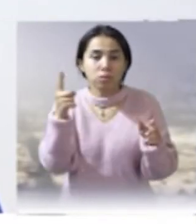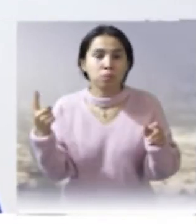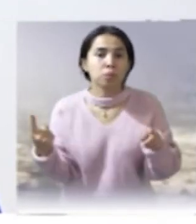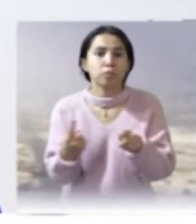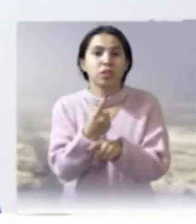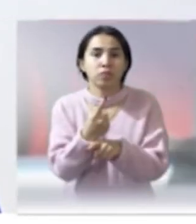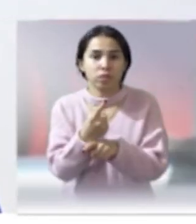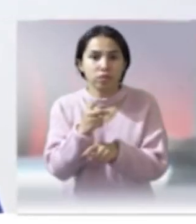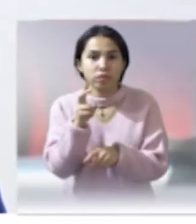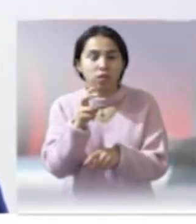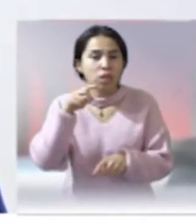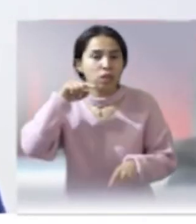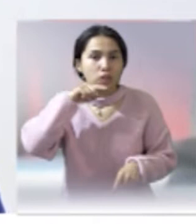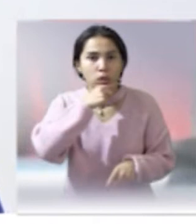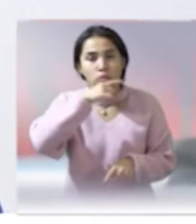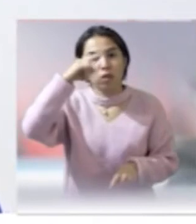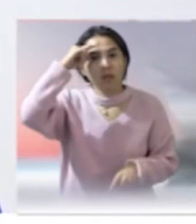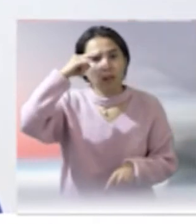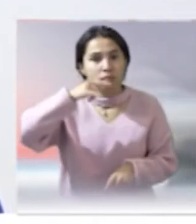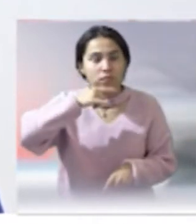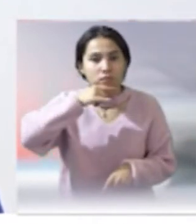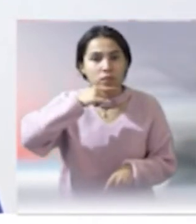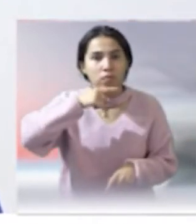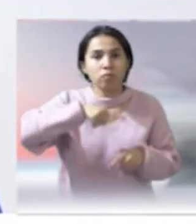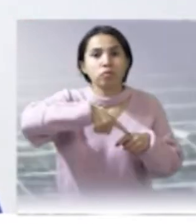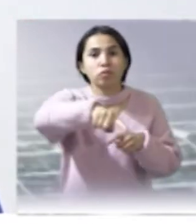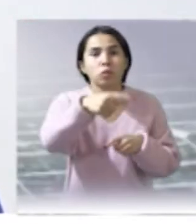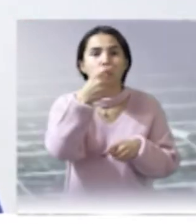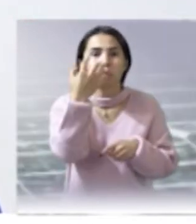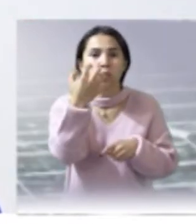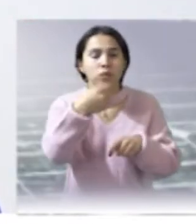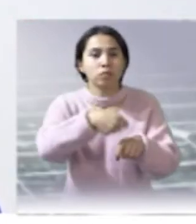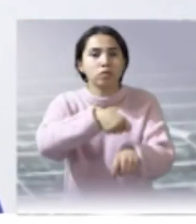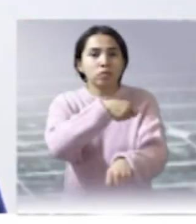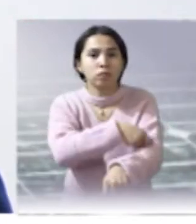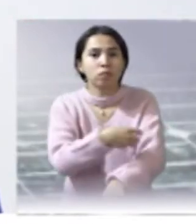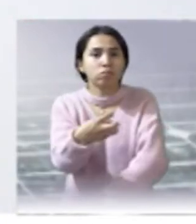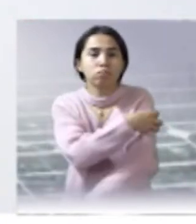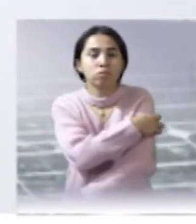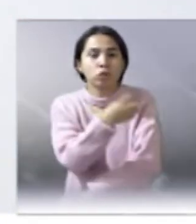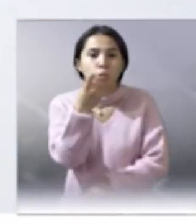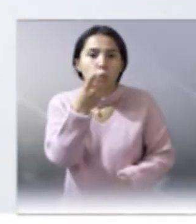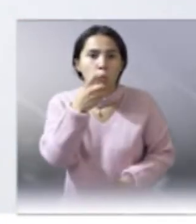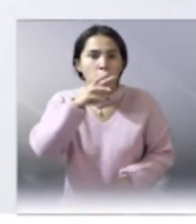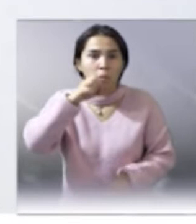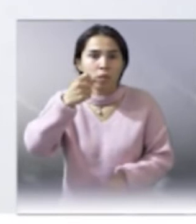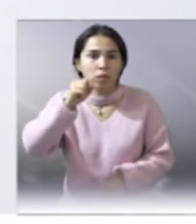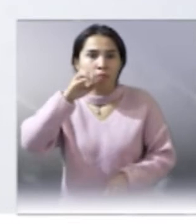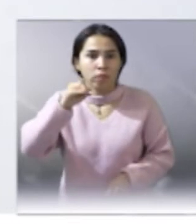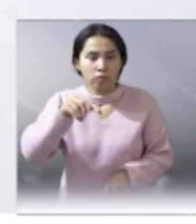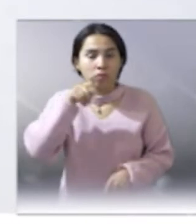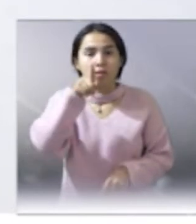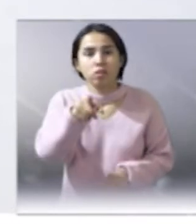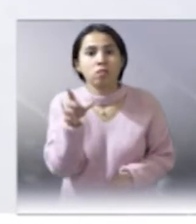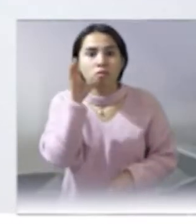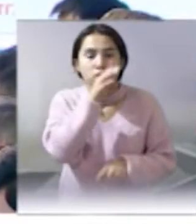работы акимов районов и сел. В пилотных сельских округах проведены несколько встреч. Определены председатели кооперативов.